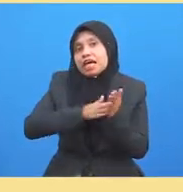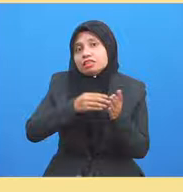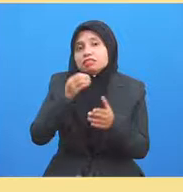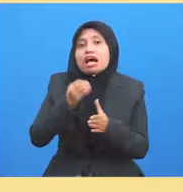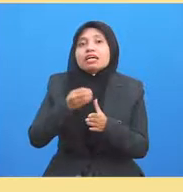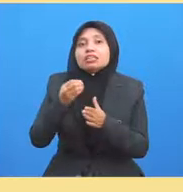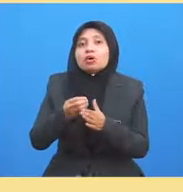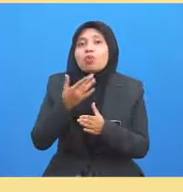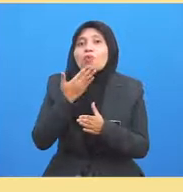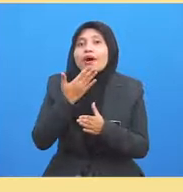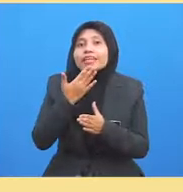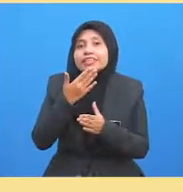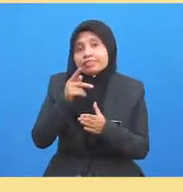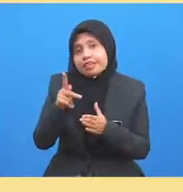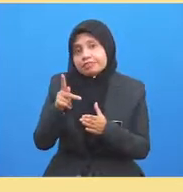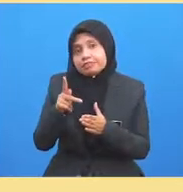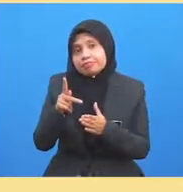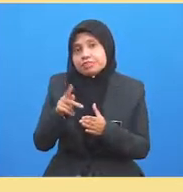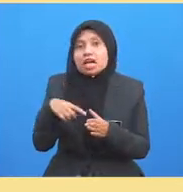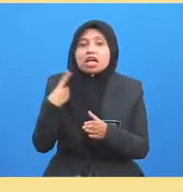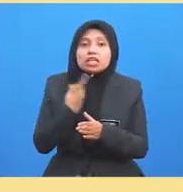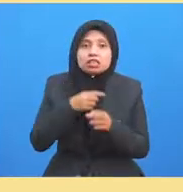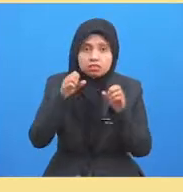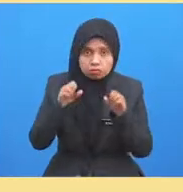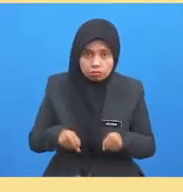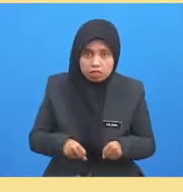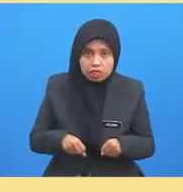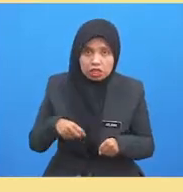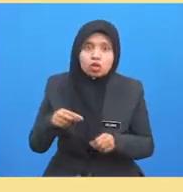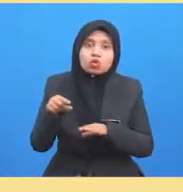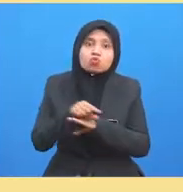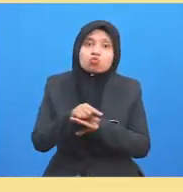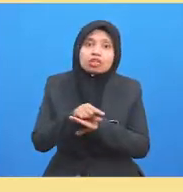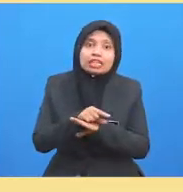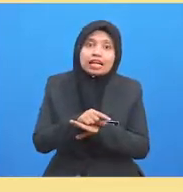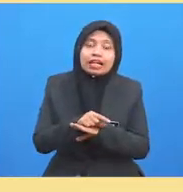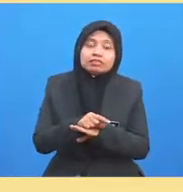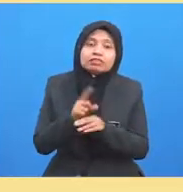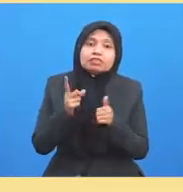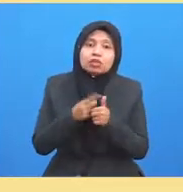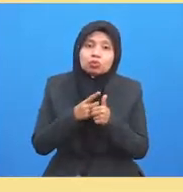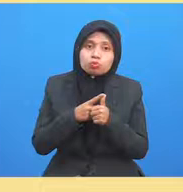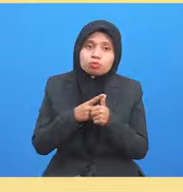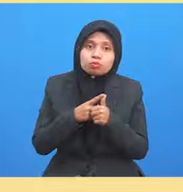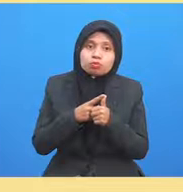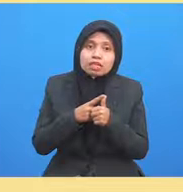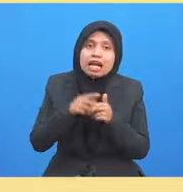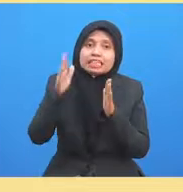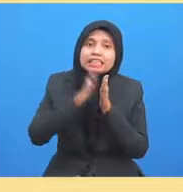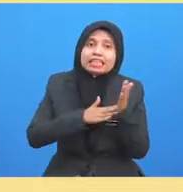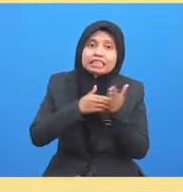olokan yang telah dihasilkan. Kita boleh menggunakan sama ada cat